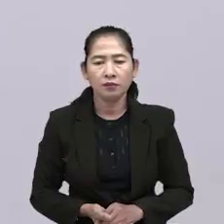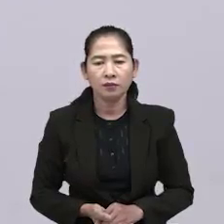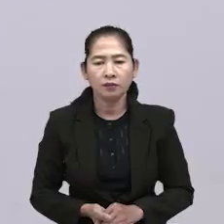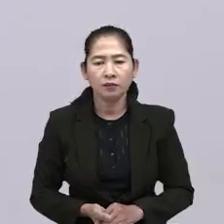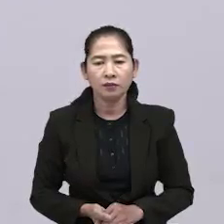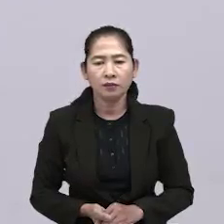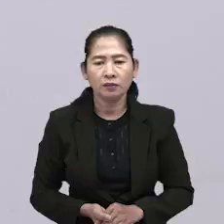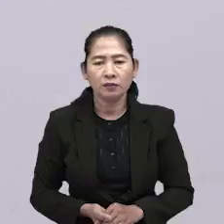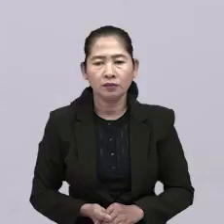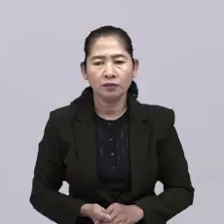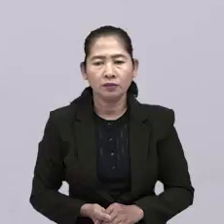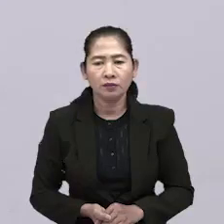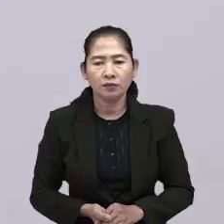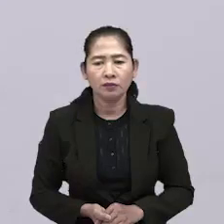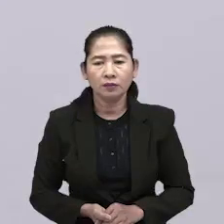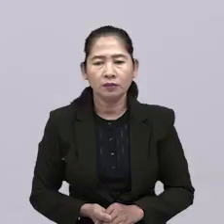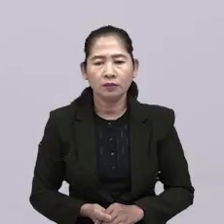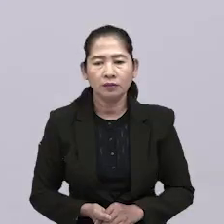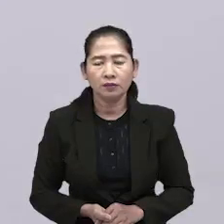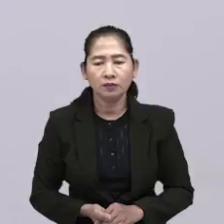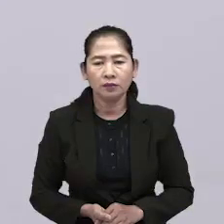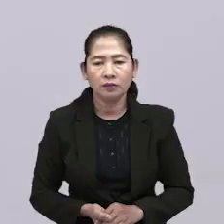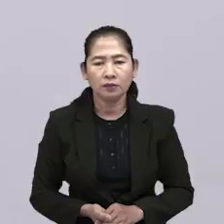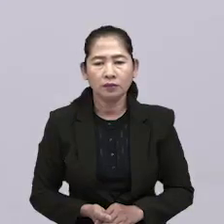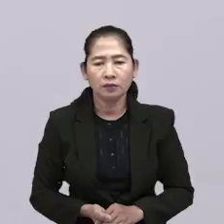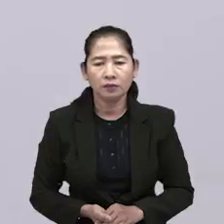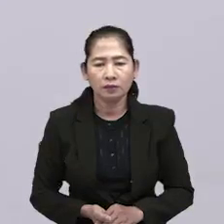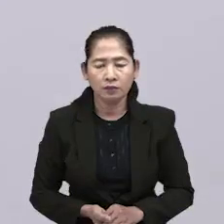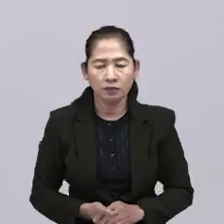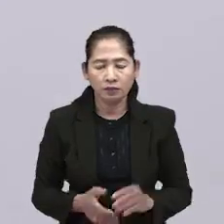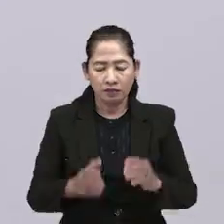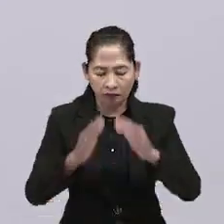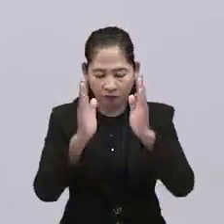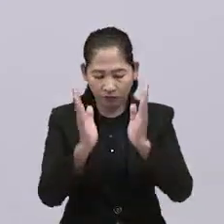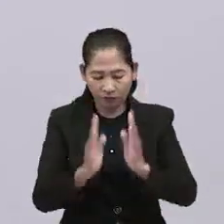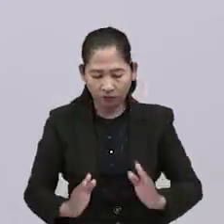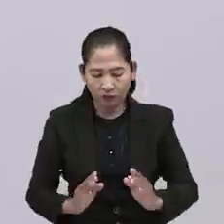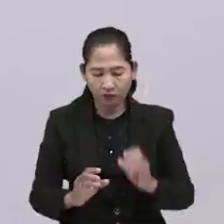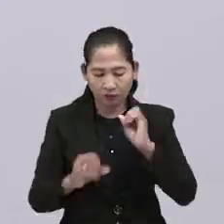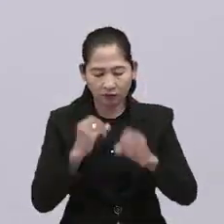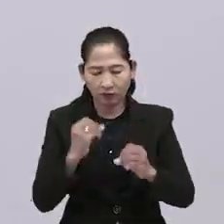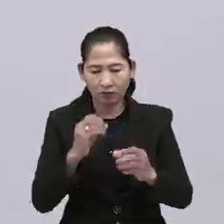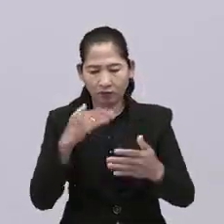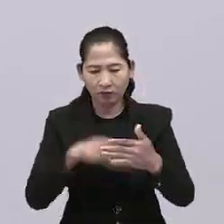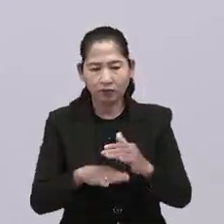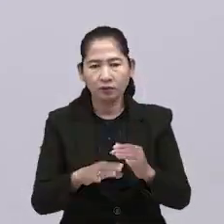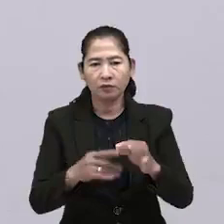ចាយ៉ាងណាដែរកូនដល់តួសក្តីហើយឬនៅកូនកុំភ្លេចណាបញ្ចូលសន្តានរៀងរើបញ្ចូលលក្ខណៈសម្បត្តិនិងប